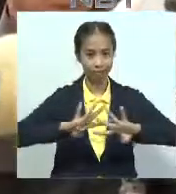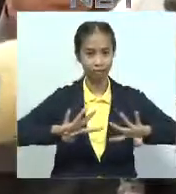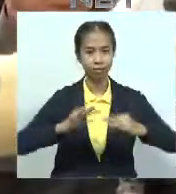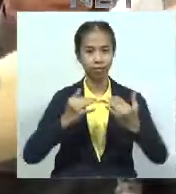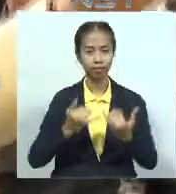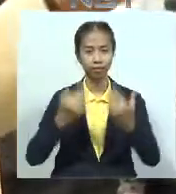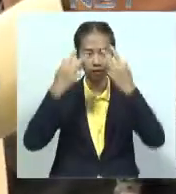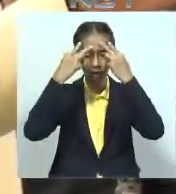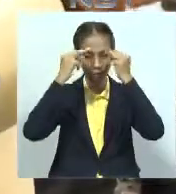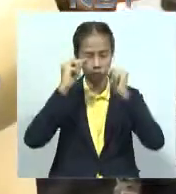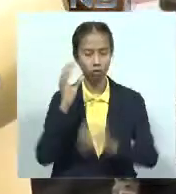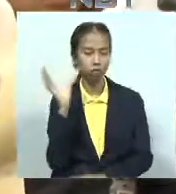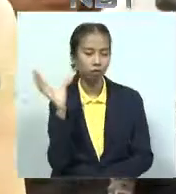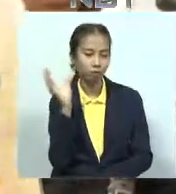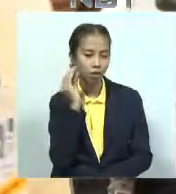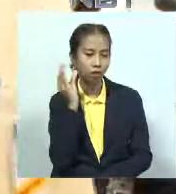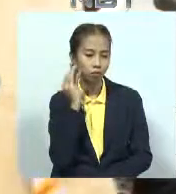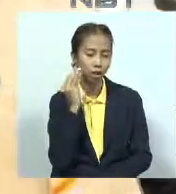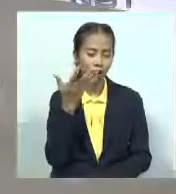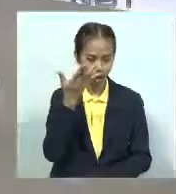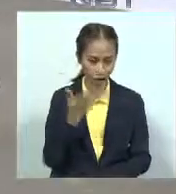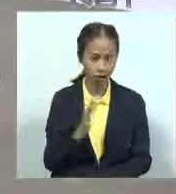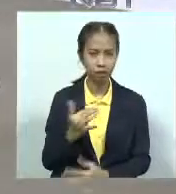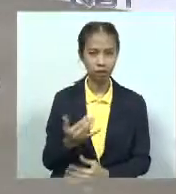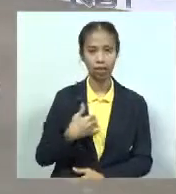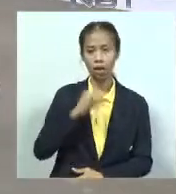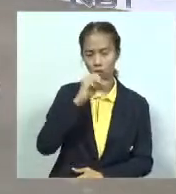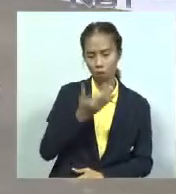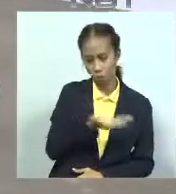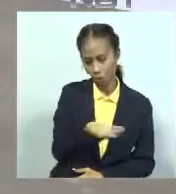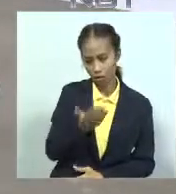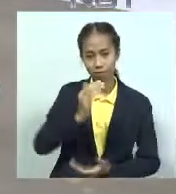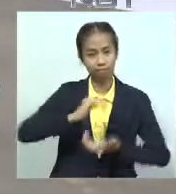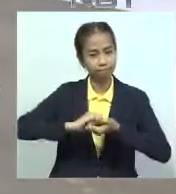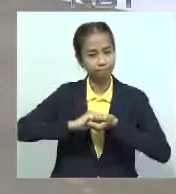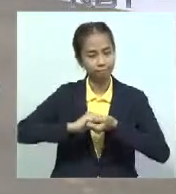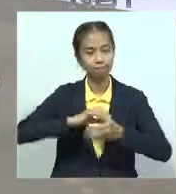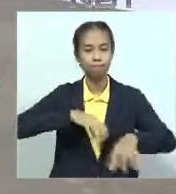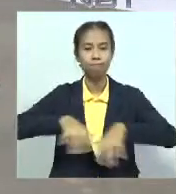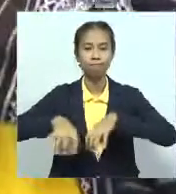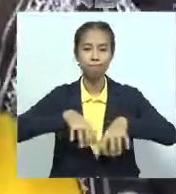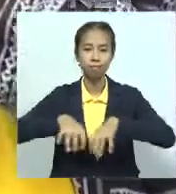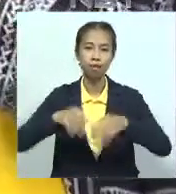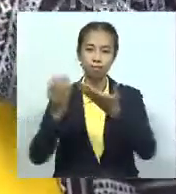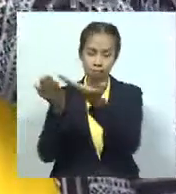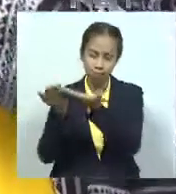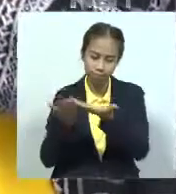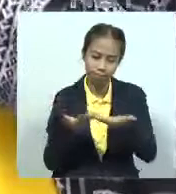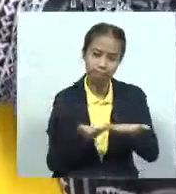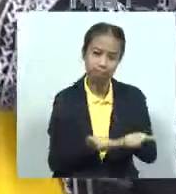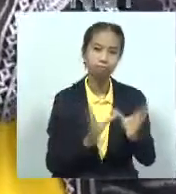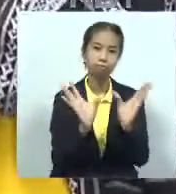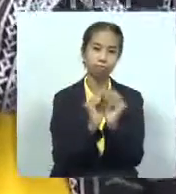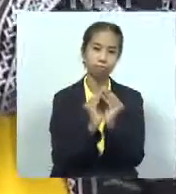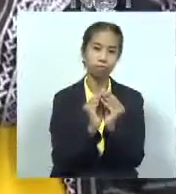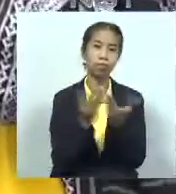ฟังเพลงจากนักแสดงพร้อมระบุว่าขอให้ทุกคนร่วมมือร่วมใจกันเป็นเจ้าภาพที่ดีในการต้อนรับแขกที่มาประ